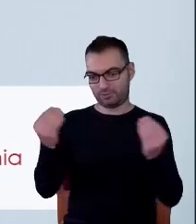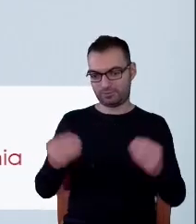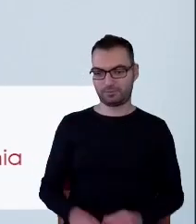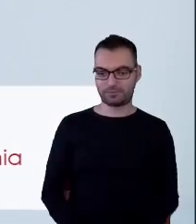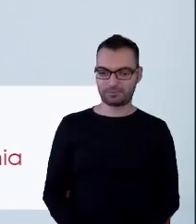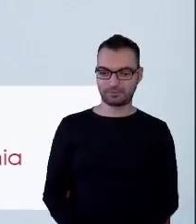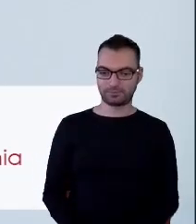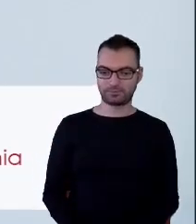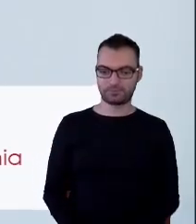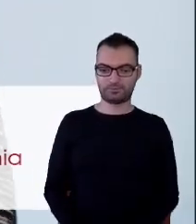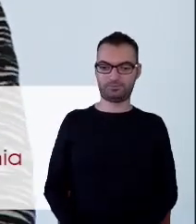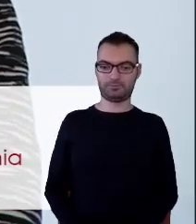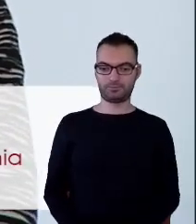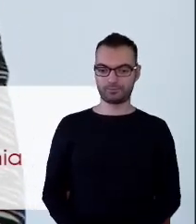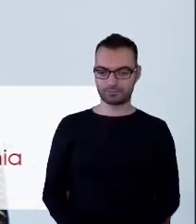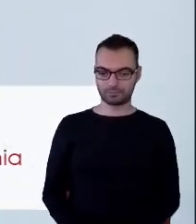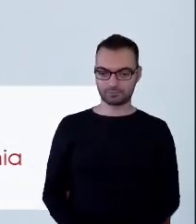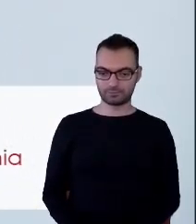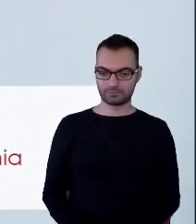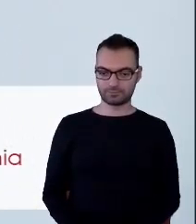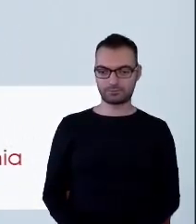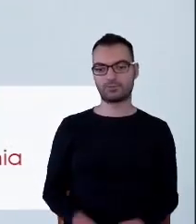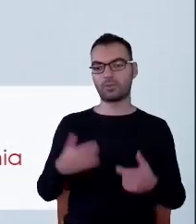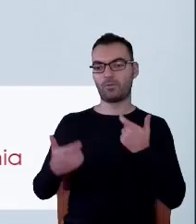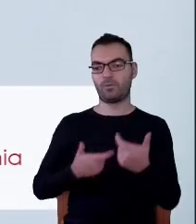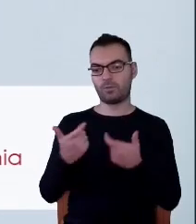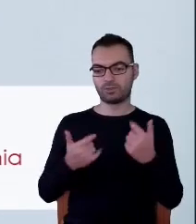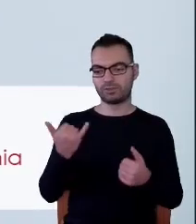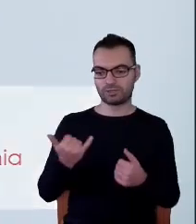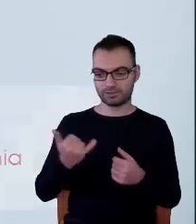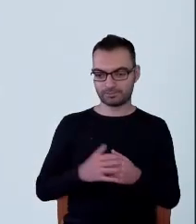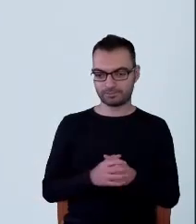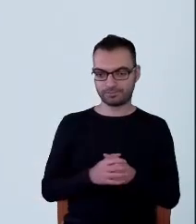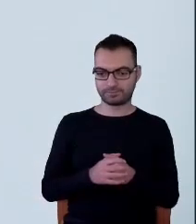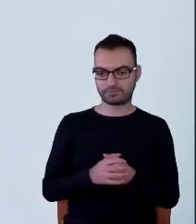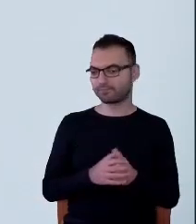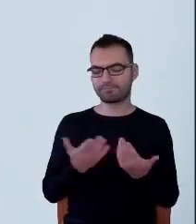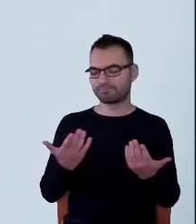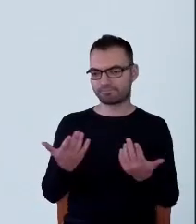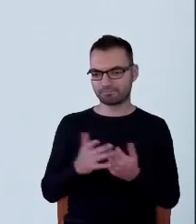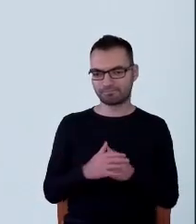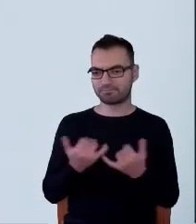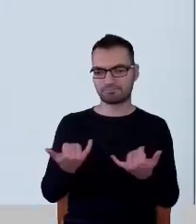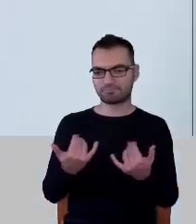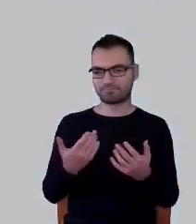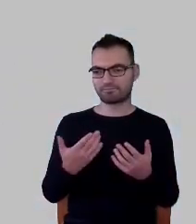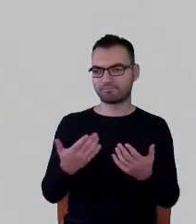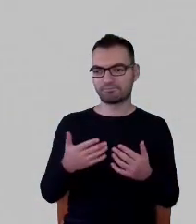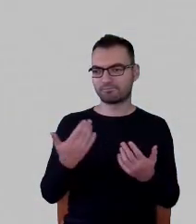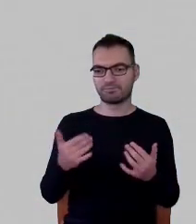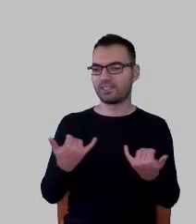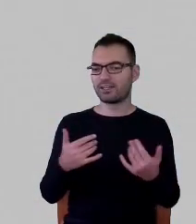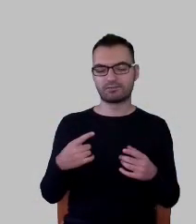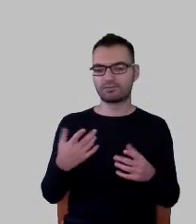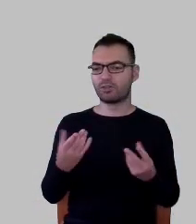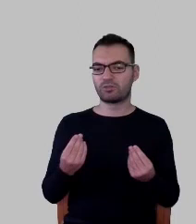przepisach. Funkcjonowanie dziecka od czego ono zależy? Tak się czasami zastanawiamy i